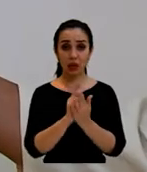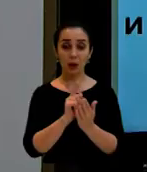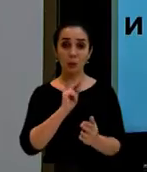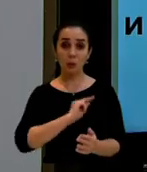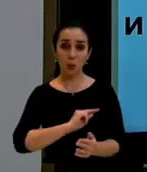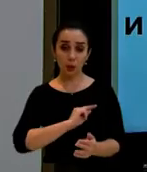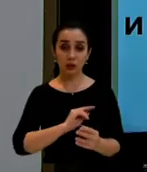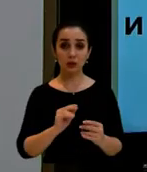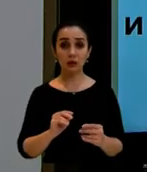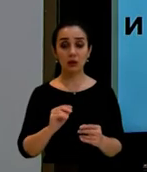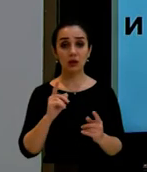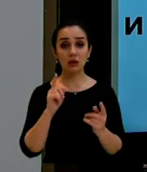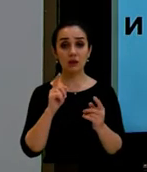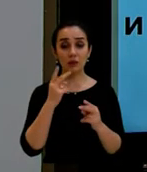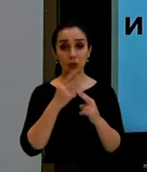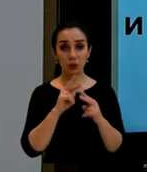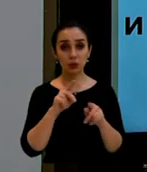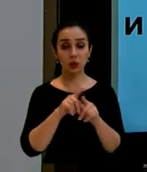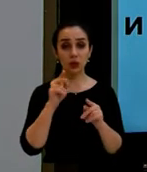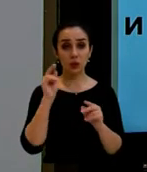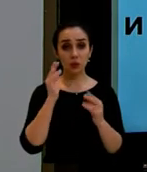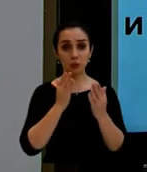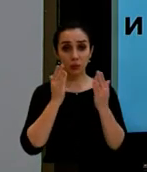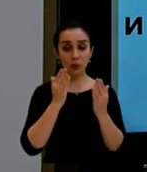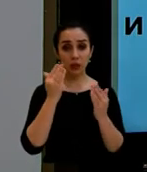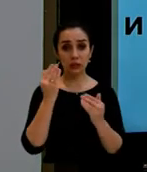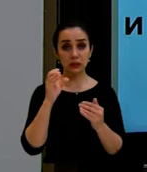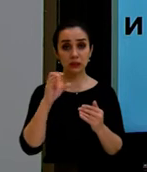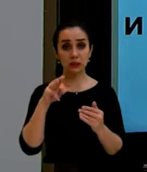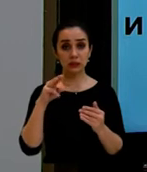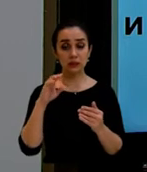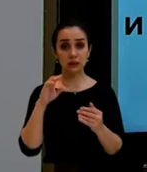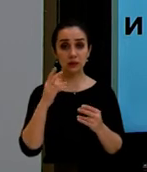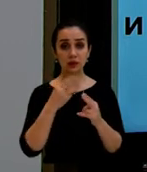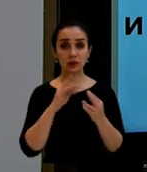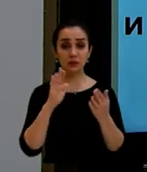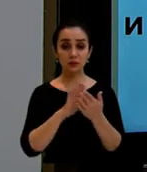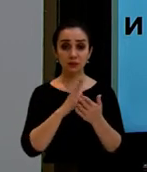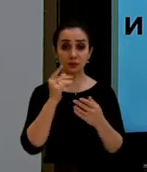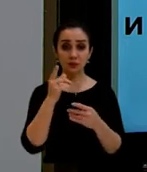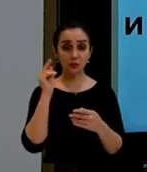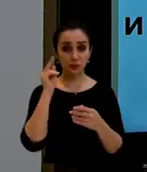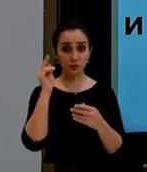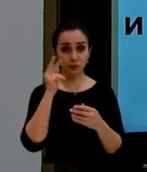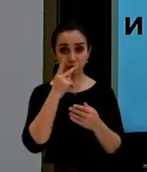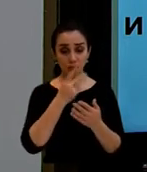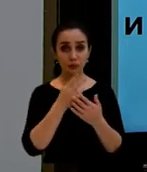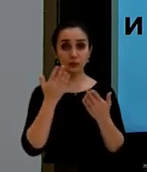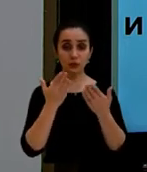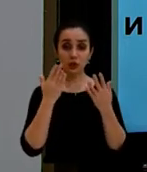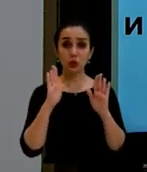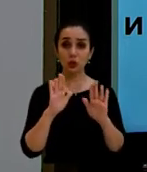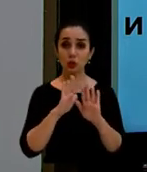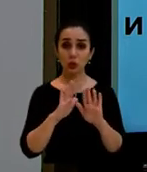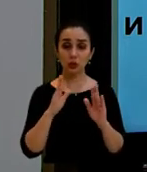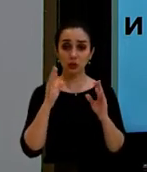посмотрите, пожалуйста, задание какое. Прочитать биографию, у нас есть статья в учебнике, вы ее прочитаете. Но не только надо